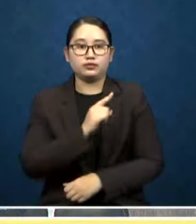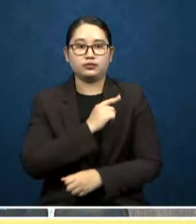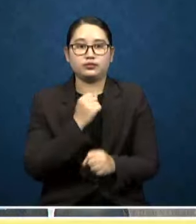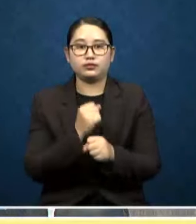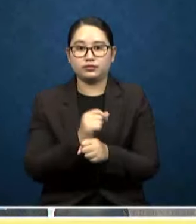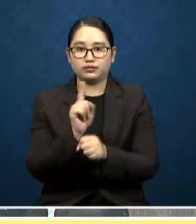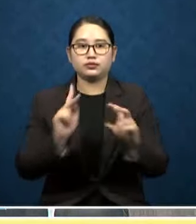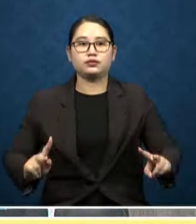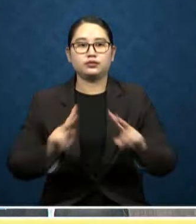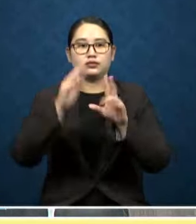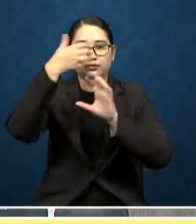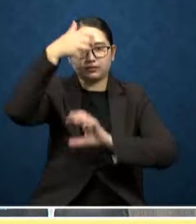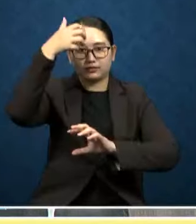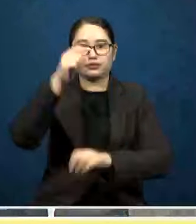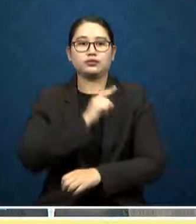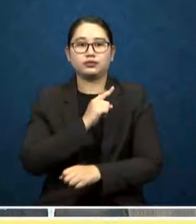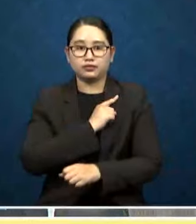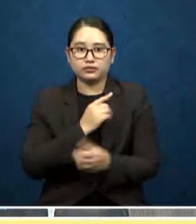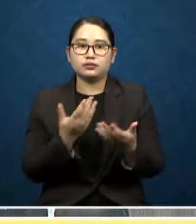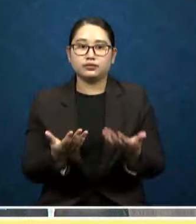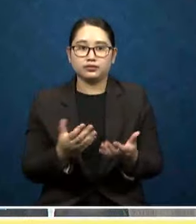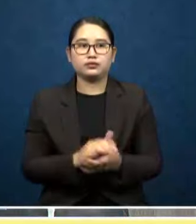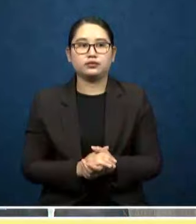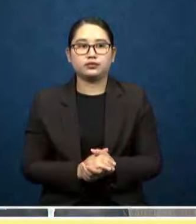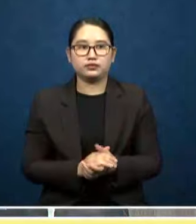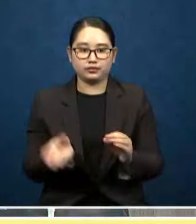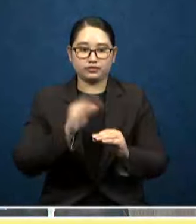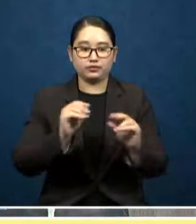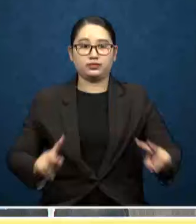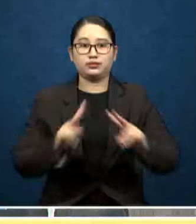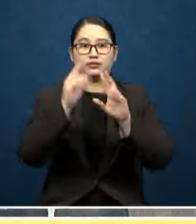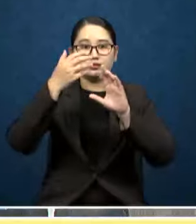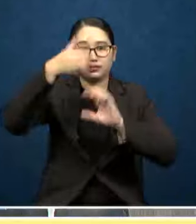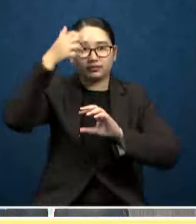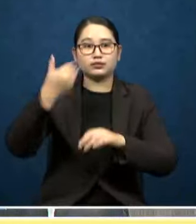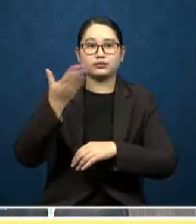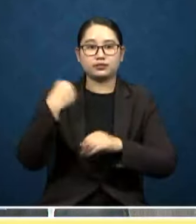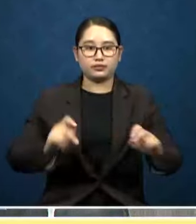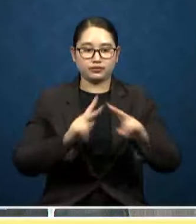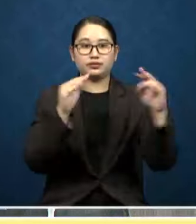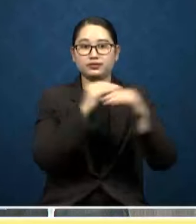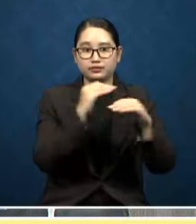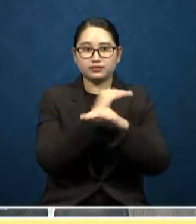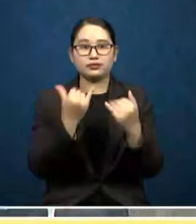กระทรวงมหาดไทยนี่เพิ่มกระทรวงที่ 2มาแล้วกระทรวงมหาดไทยเมื่อกี้กระทรวง